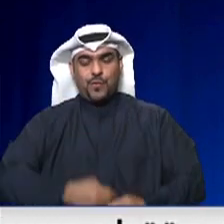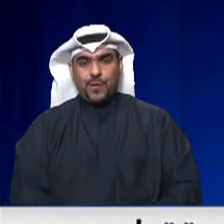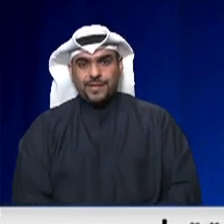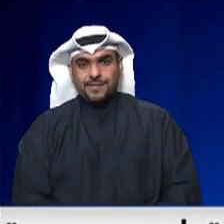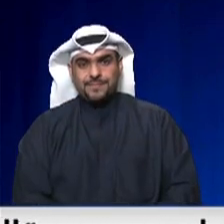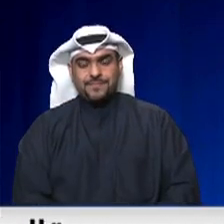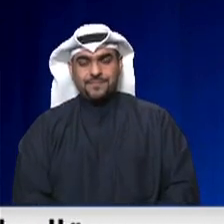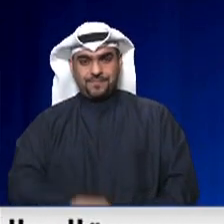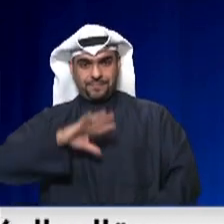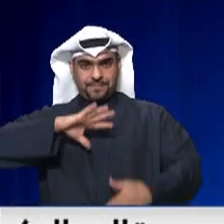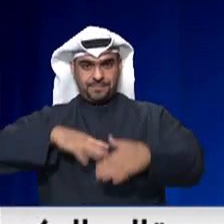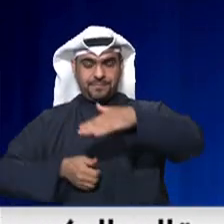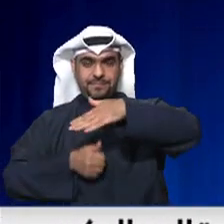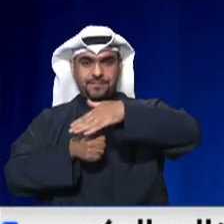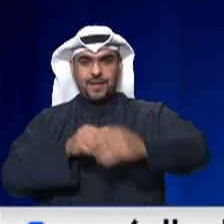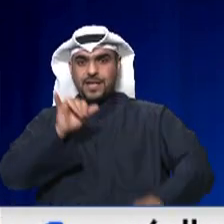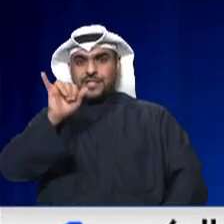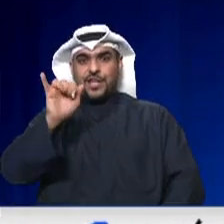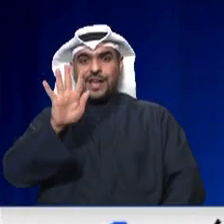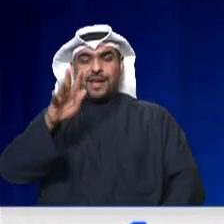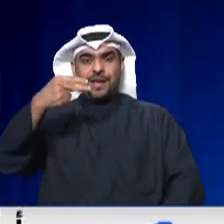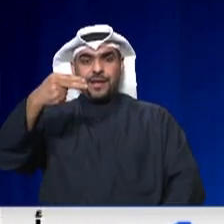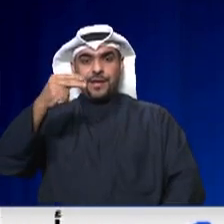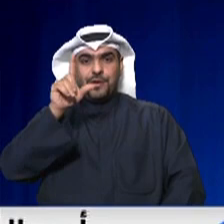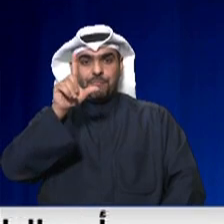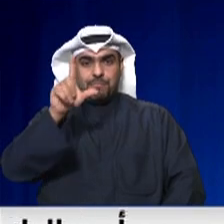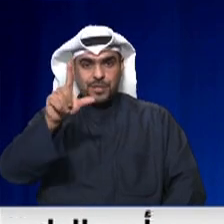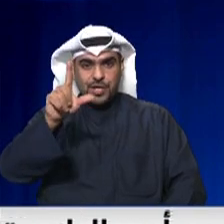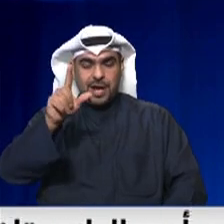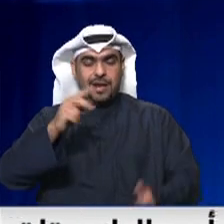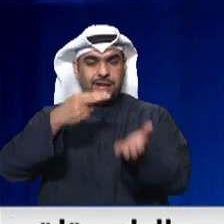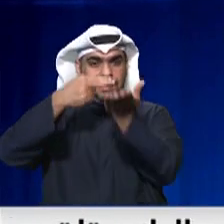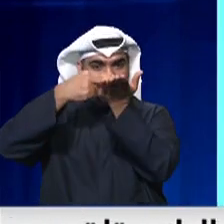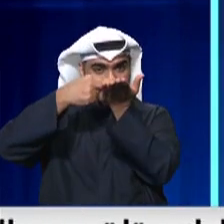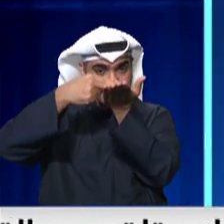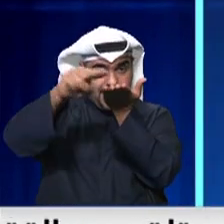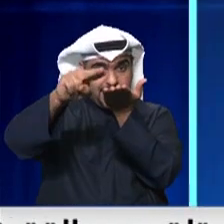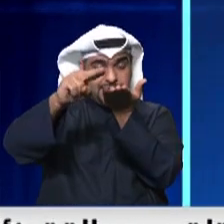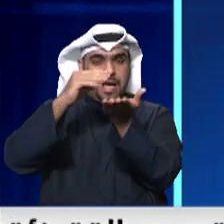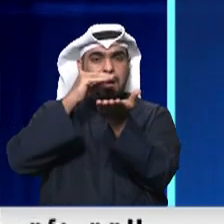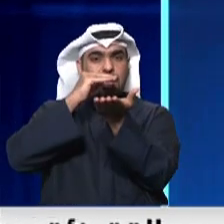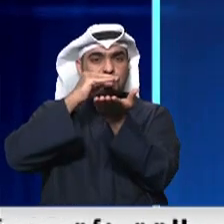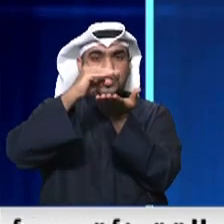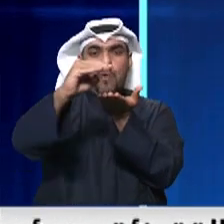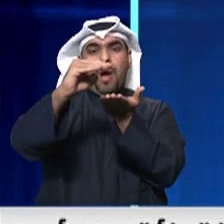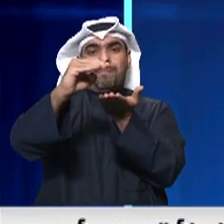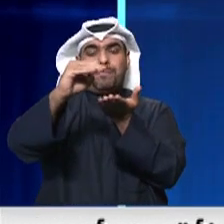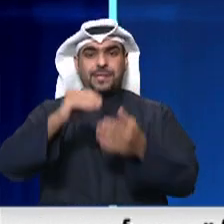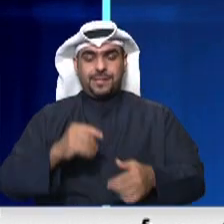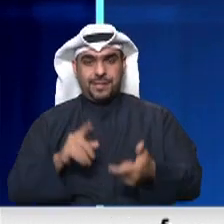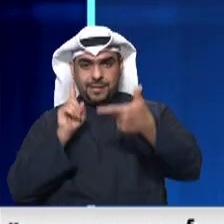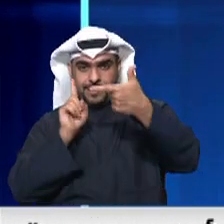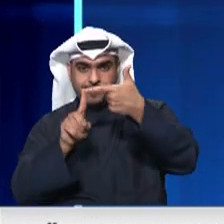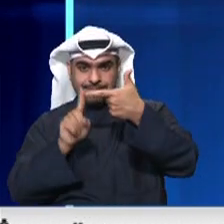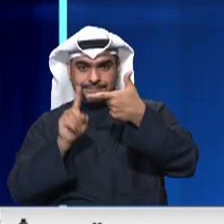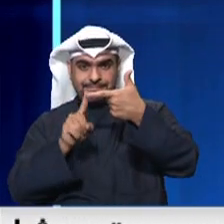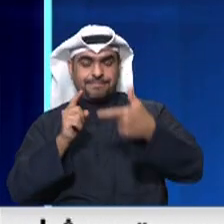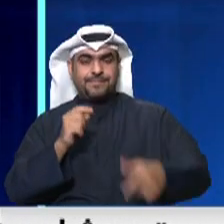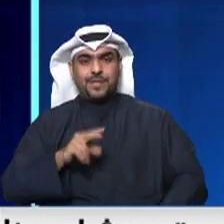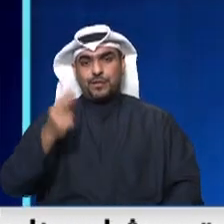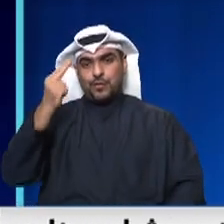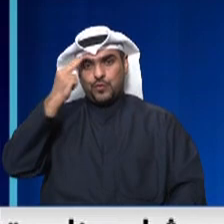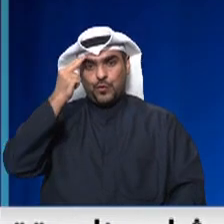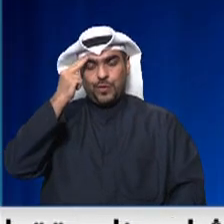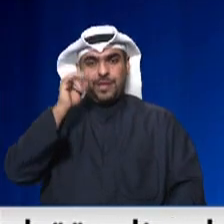وقد بعث حضره صاحب السمو امير البلاد الشيخ مشعل الاحمد الجابر الصباح حفظه الله ورعاه ببرق جوابيه